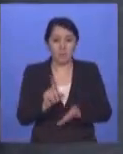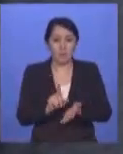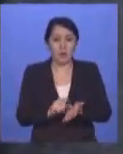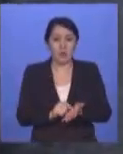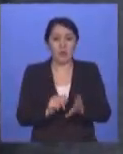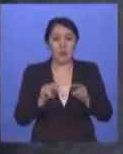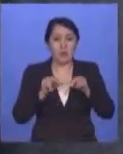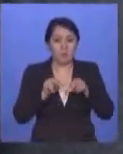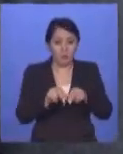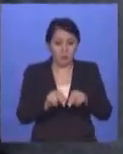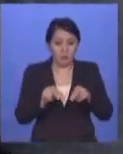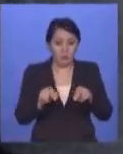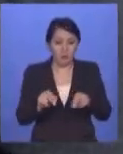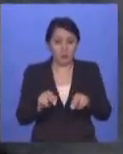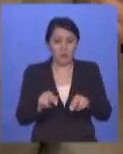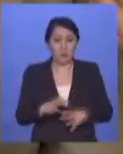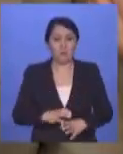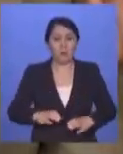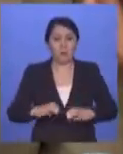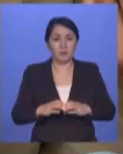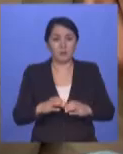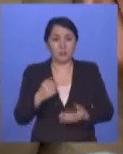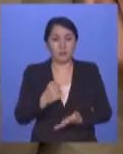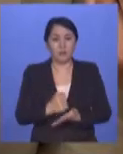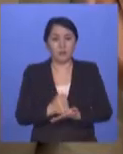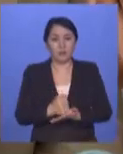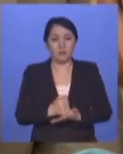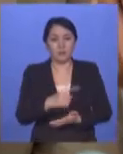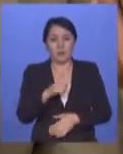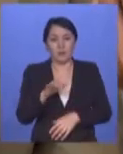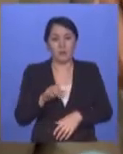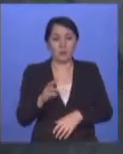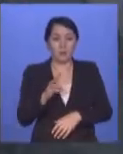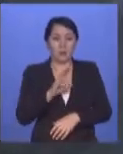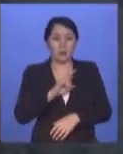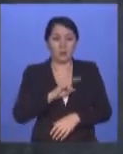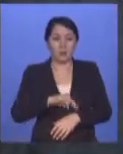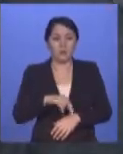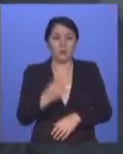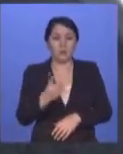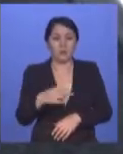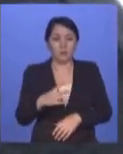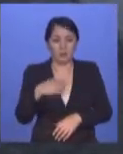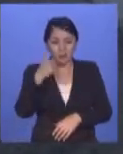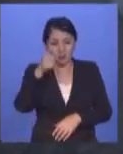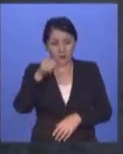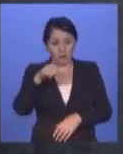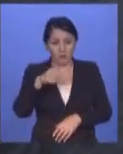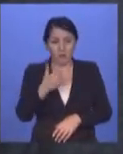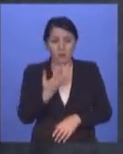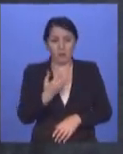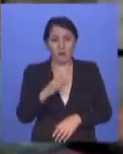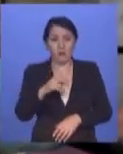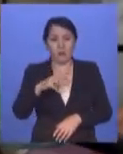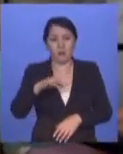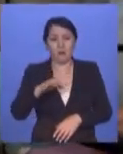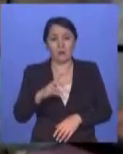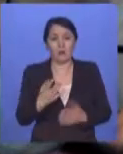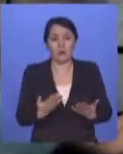зейнеткер. Петропавлдағы жылу желілері серіктестігінде бас инженердің орынбасары болып жұмыс істеген. 22 жыл бойы Ойқала ықшамауданында